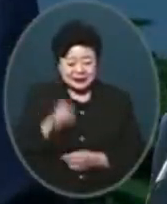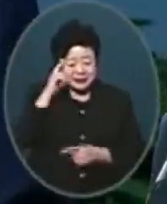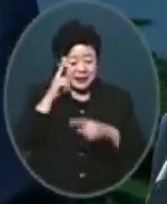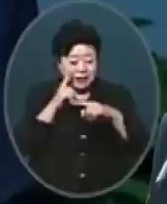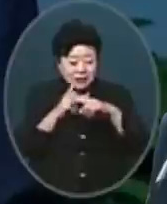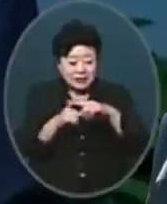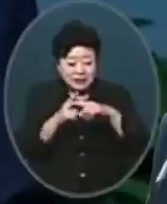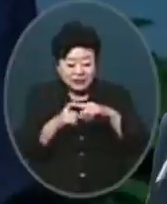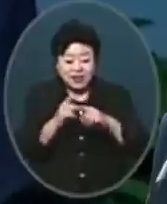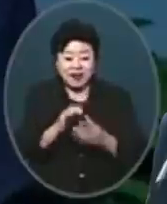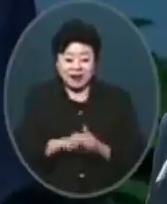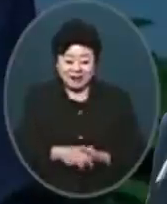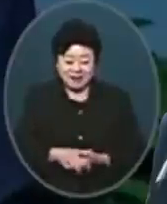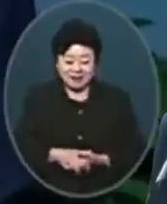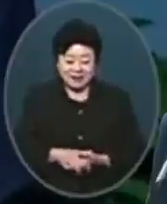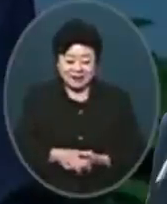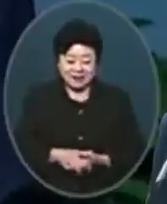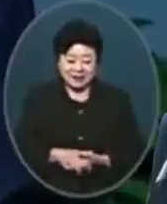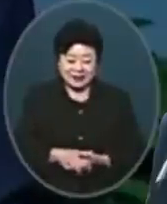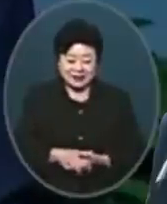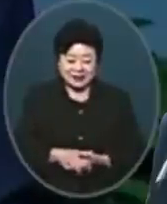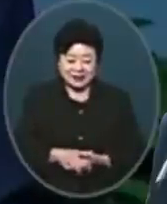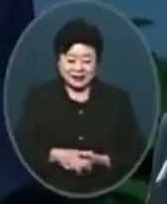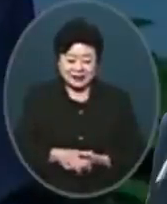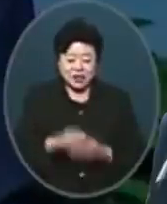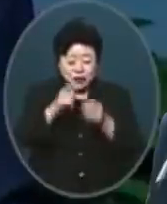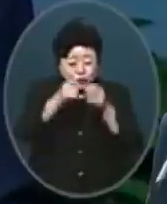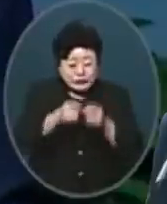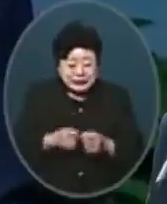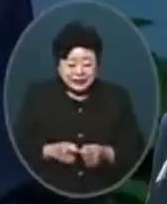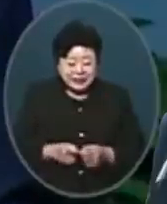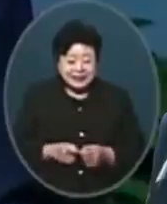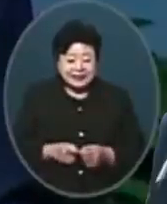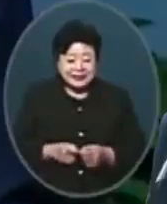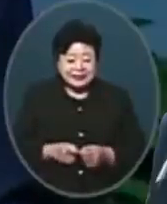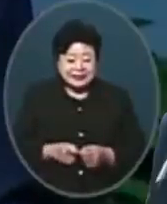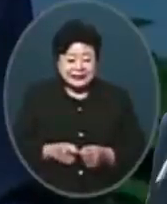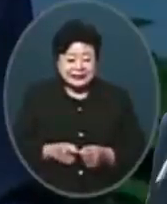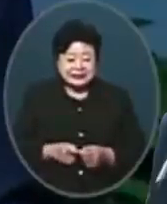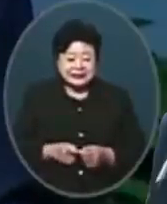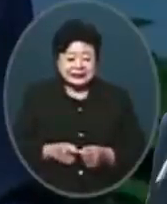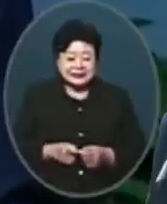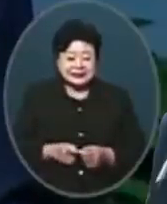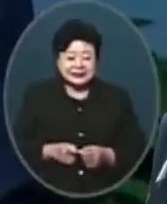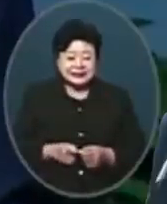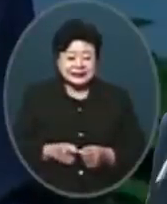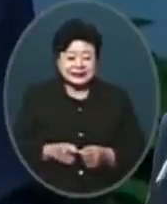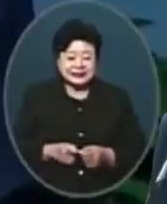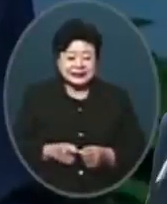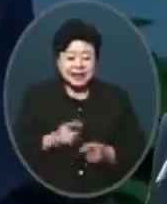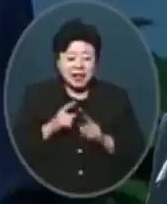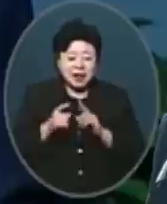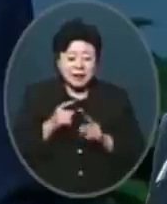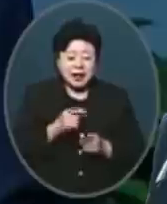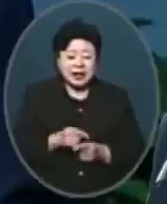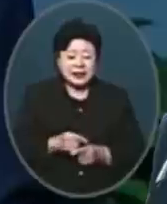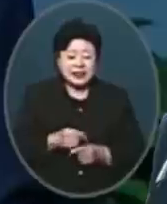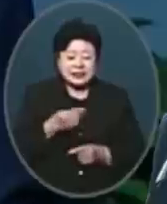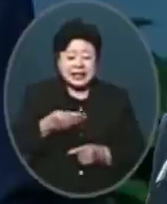긍정적인 생각을 하고 구체적인 요구를 할 때